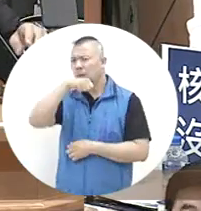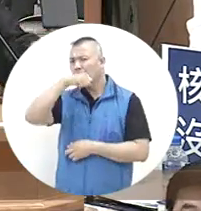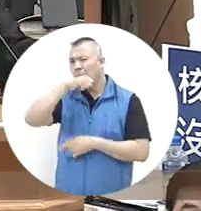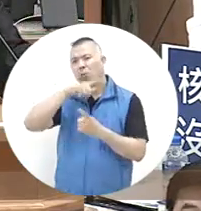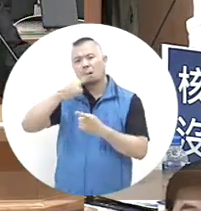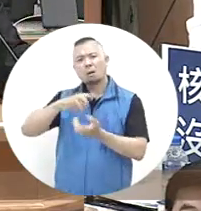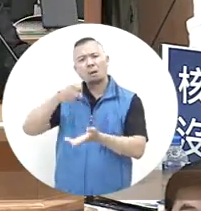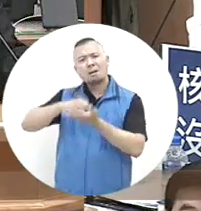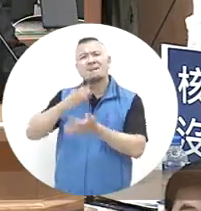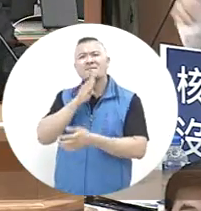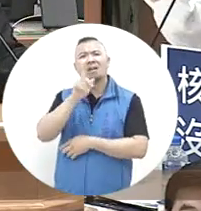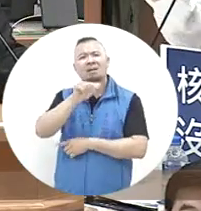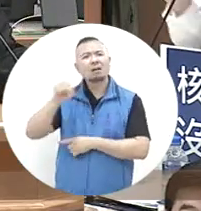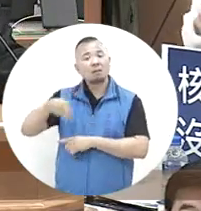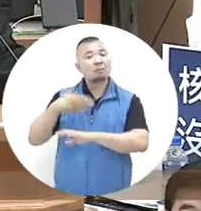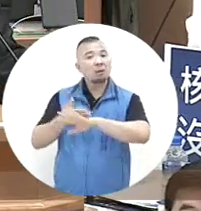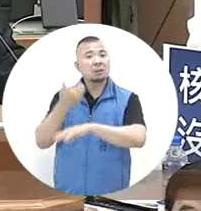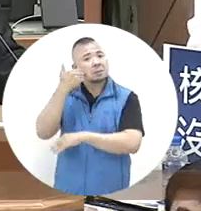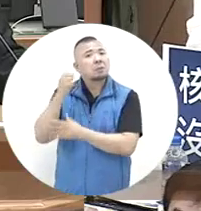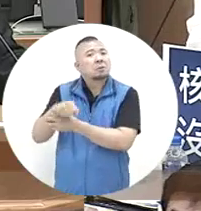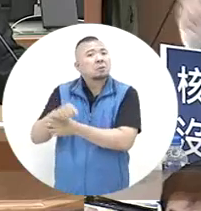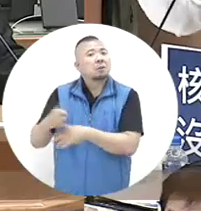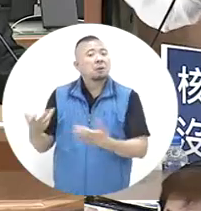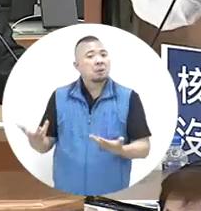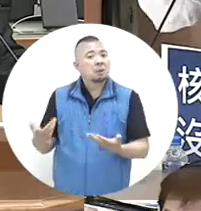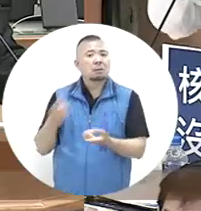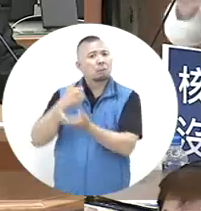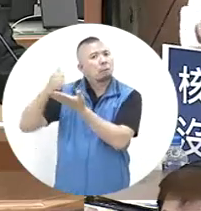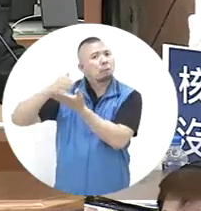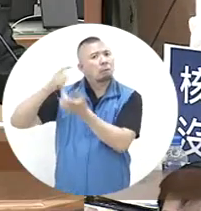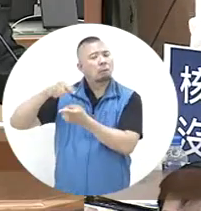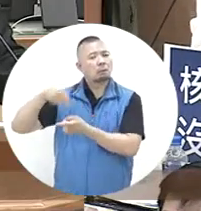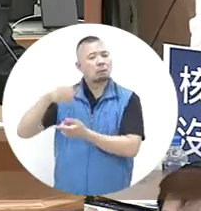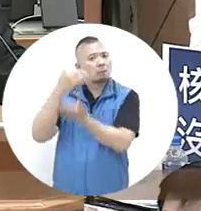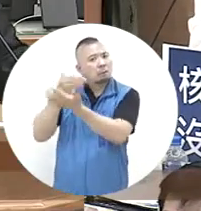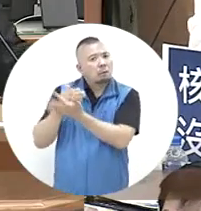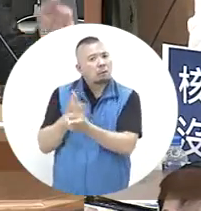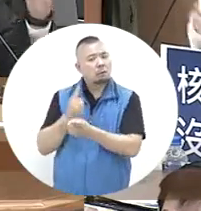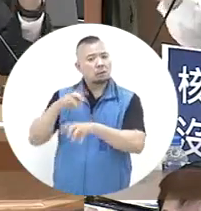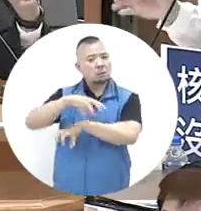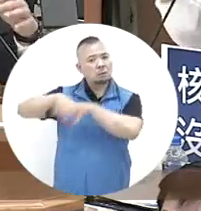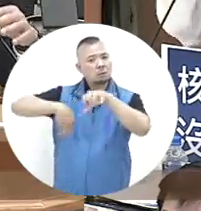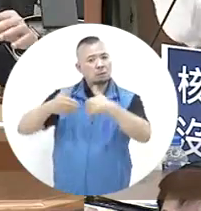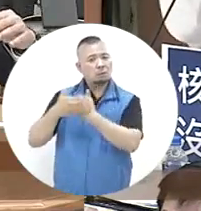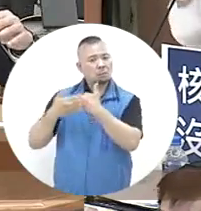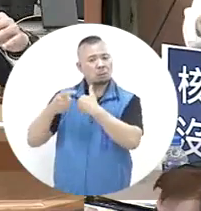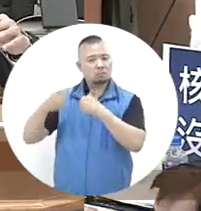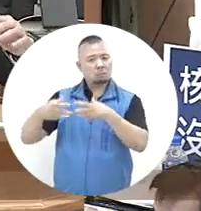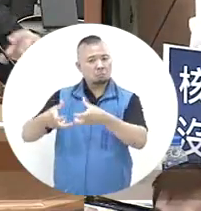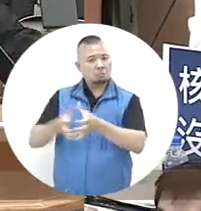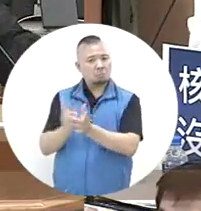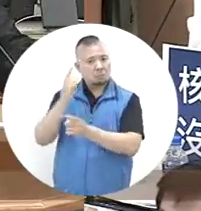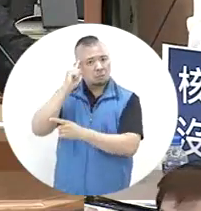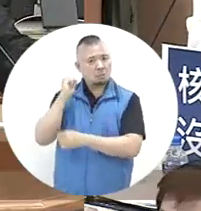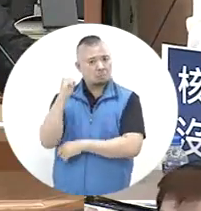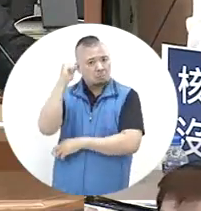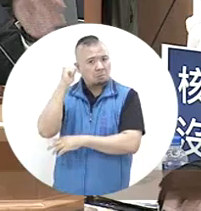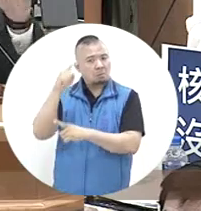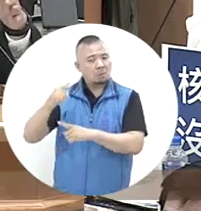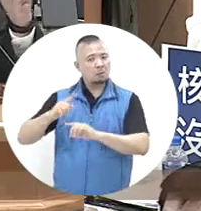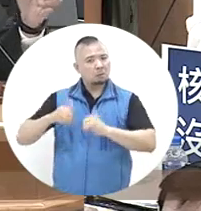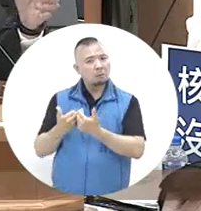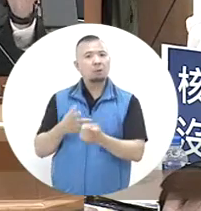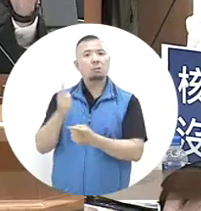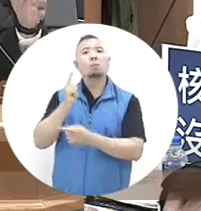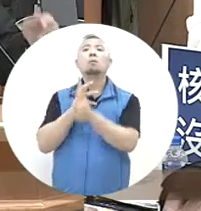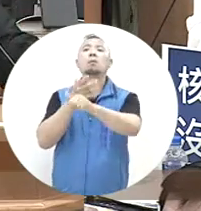废料啊。市长，连运出去都不行哎，连运出去环潭都会抗议哎，你告诉我核废料要放哪里？ 台